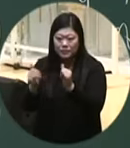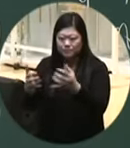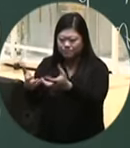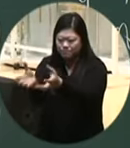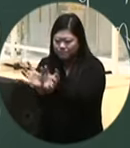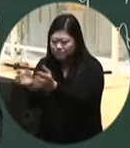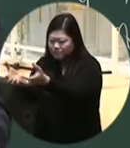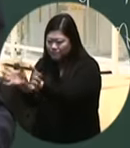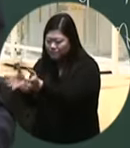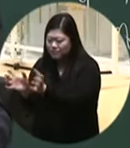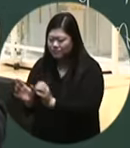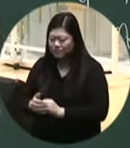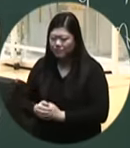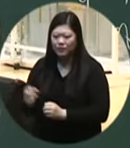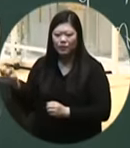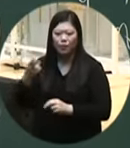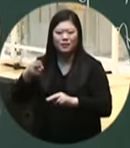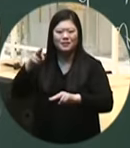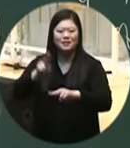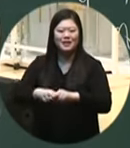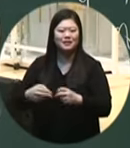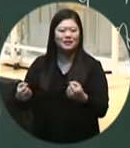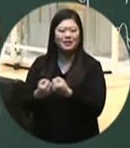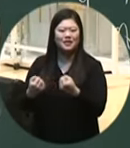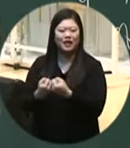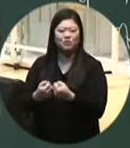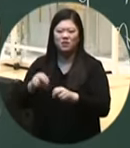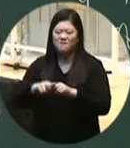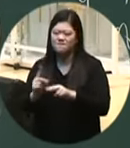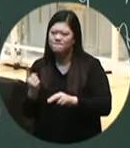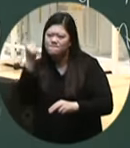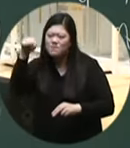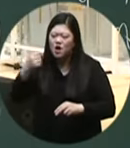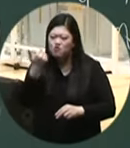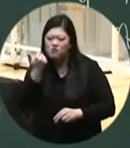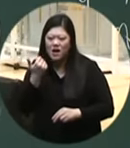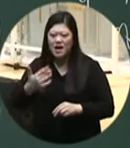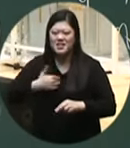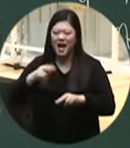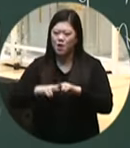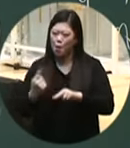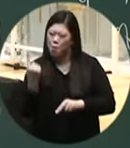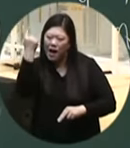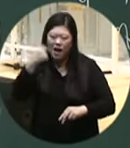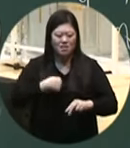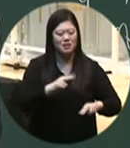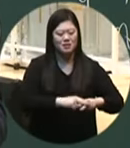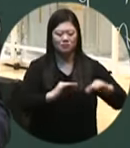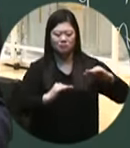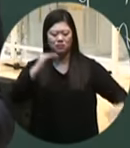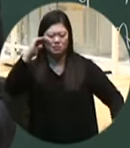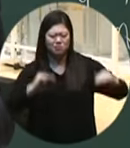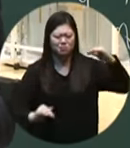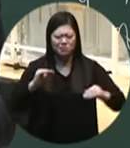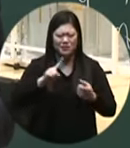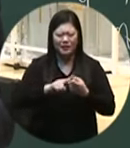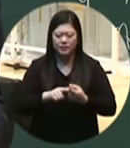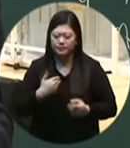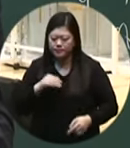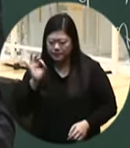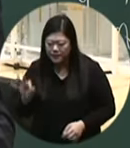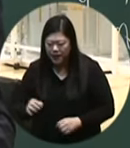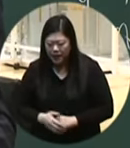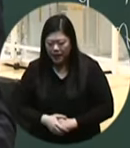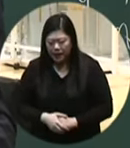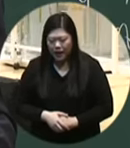cliques. 자리 싸움해요. They were fighting over positions in the church. 숫자도 몇 명 안 되는데. It was such a small church, though. 내가 가보니 그렇더라니까. That's what